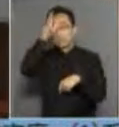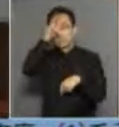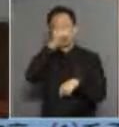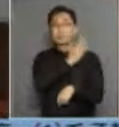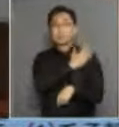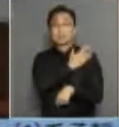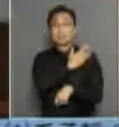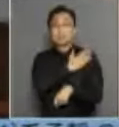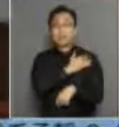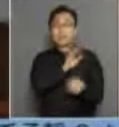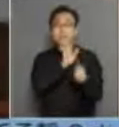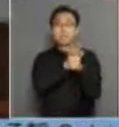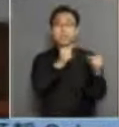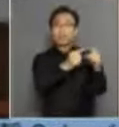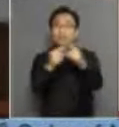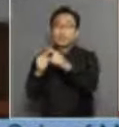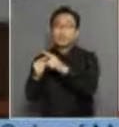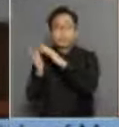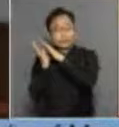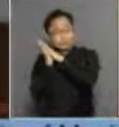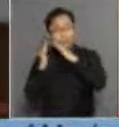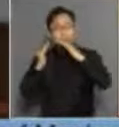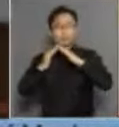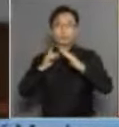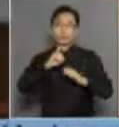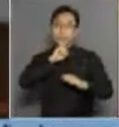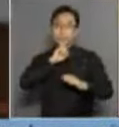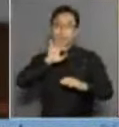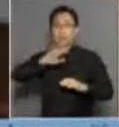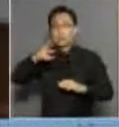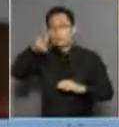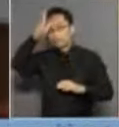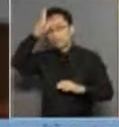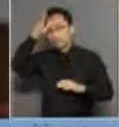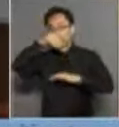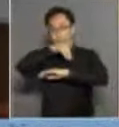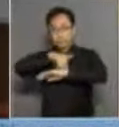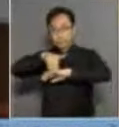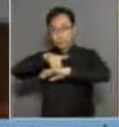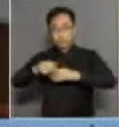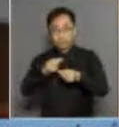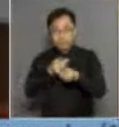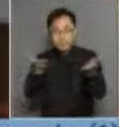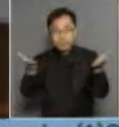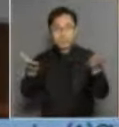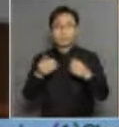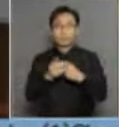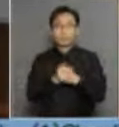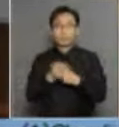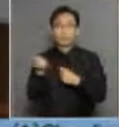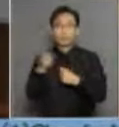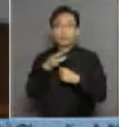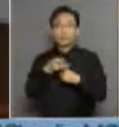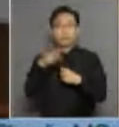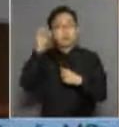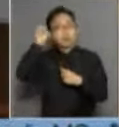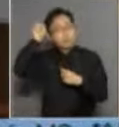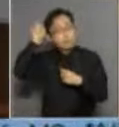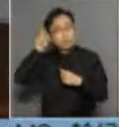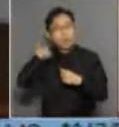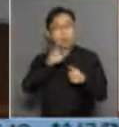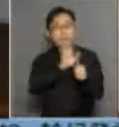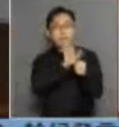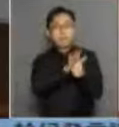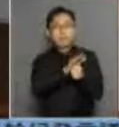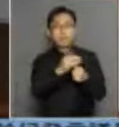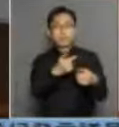民市民居者有其所，但是要政府提出政策和資源促使市民置業，就必